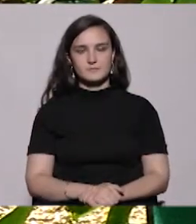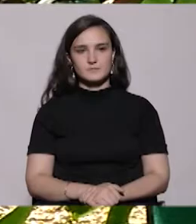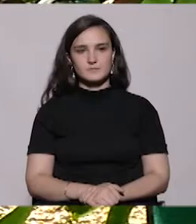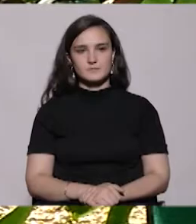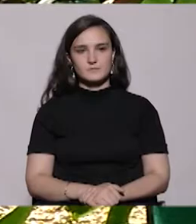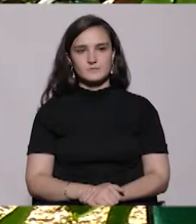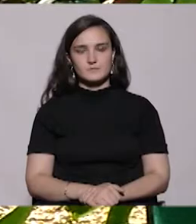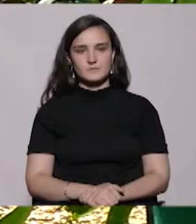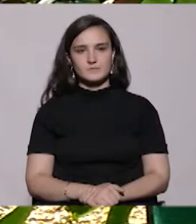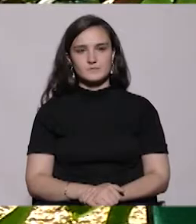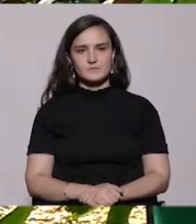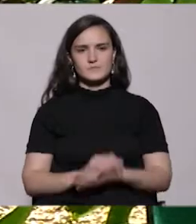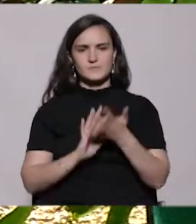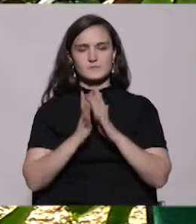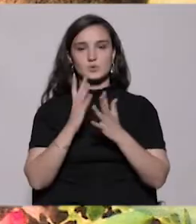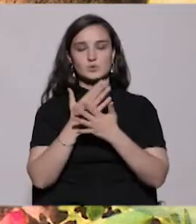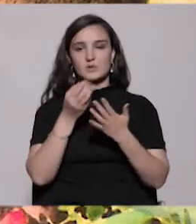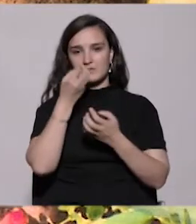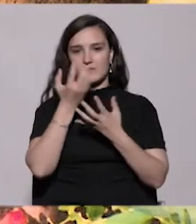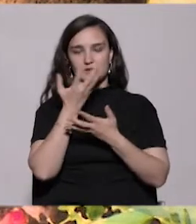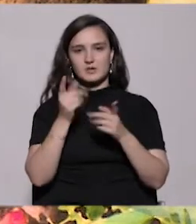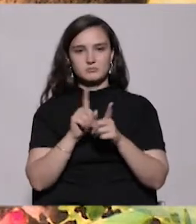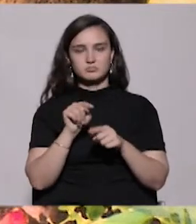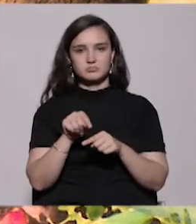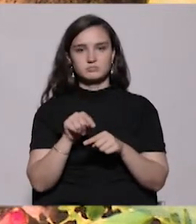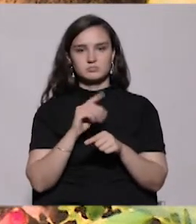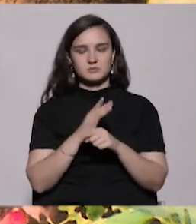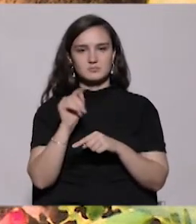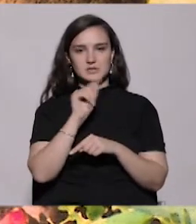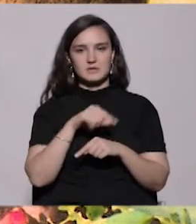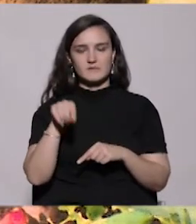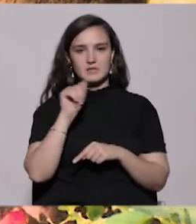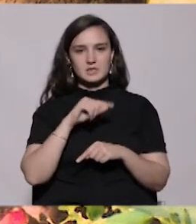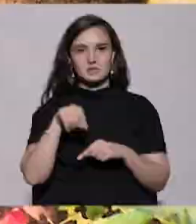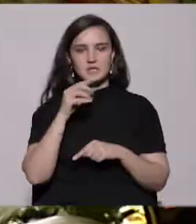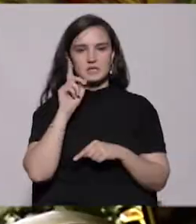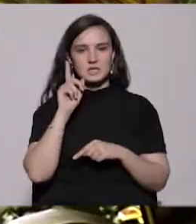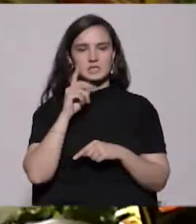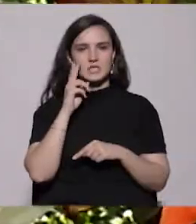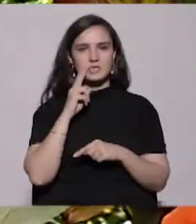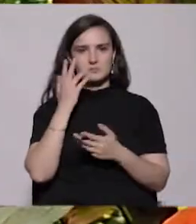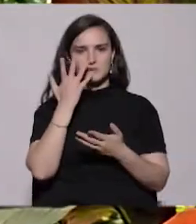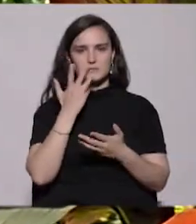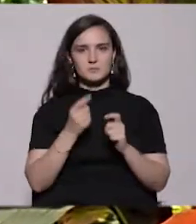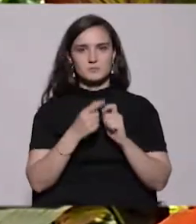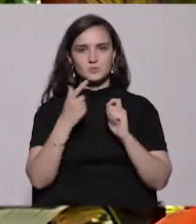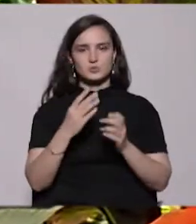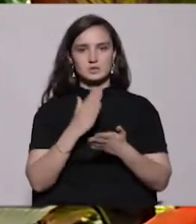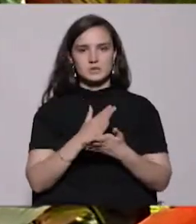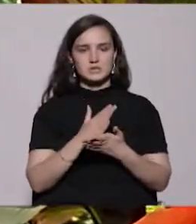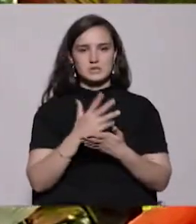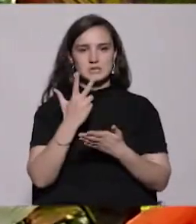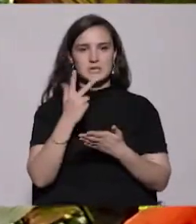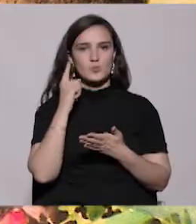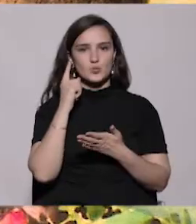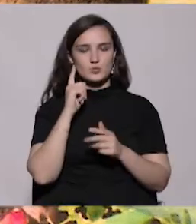მინდვრის ყვავილებიდან ერთი, რომელიც აი ესეთია, იცით? აი ნახეთ, აი ესეთი მრგვალია, იასამნის ფერი და ფოთოლი აქვს